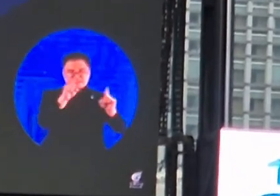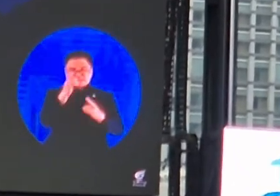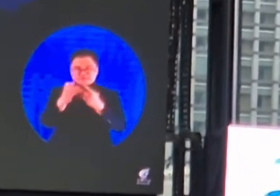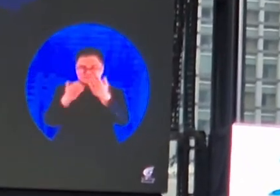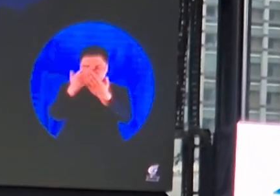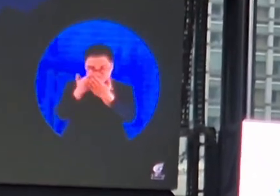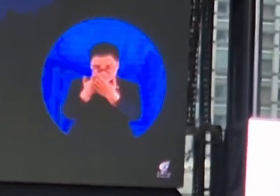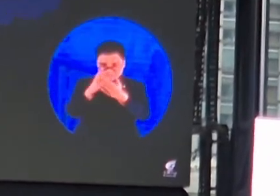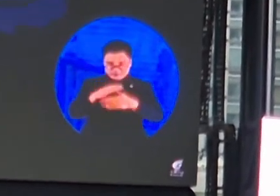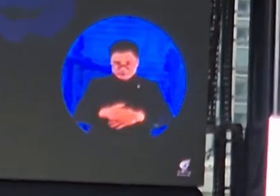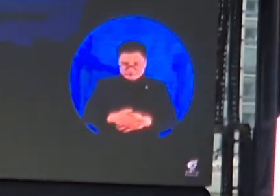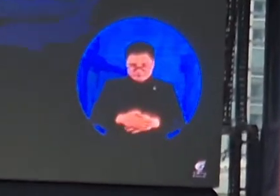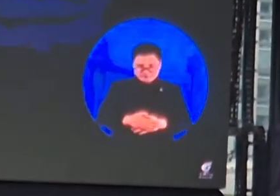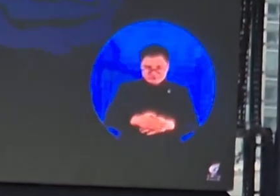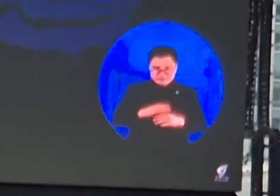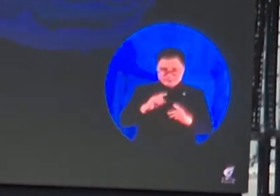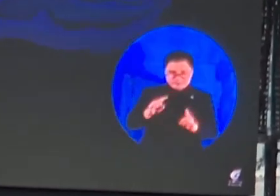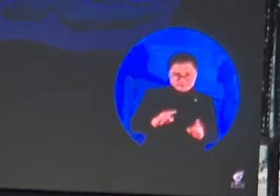살려주시옵소서.